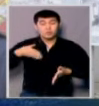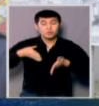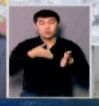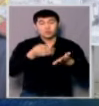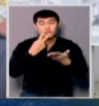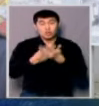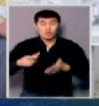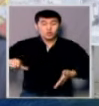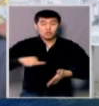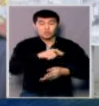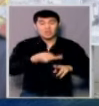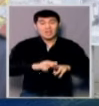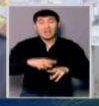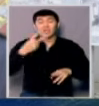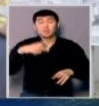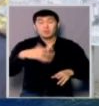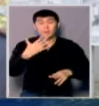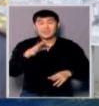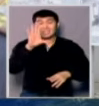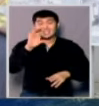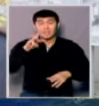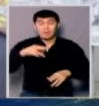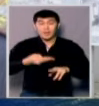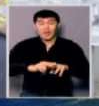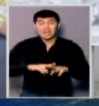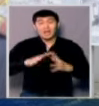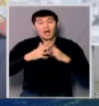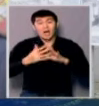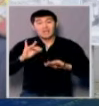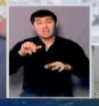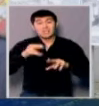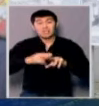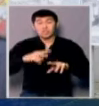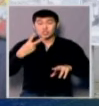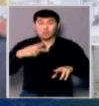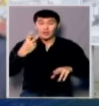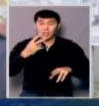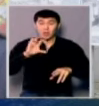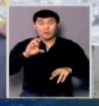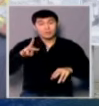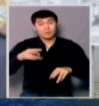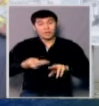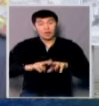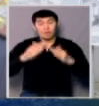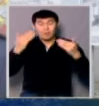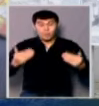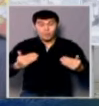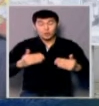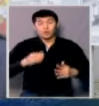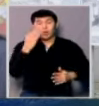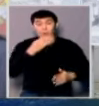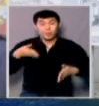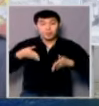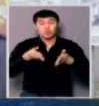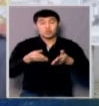бақылауда. Қазір жайықтың қалыңдығы 25 сантиметр, ал Индер, Махамбет аудандарында 22-31 сантиметр. Бүгінде мұз